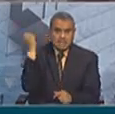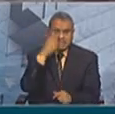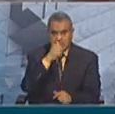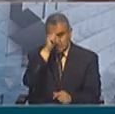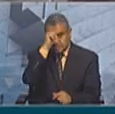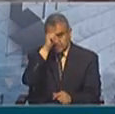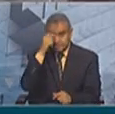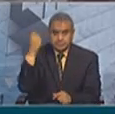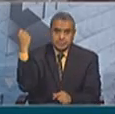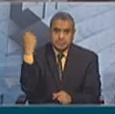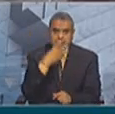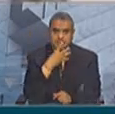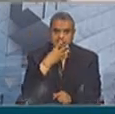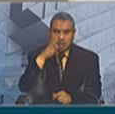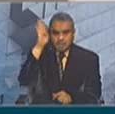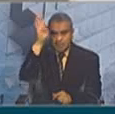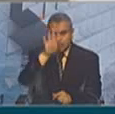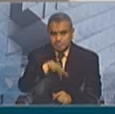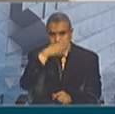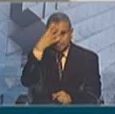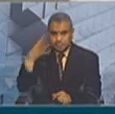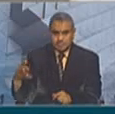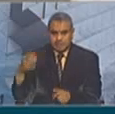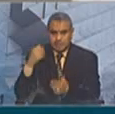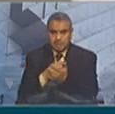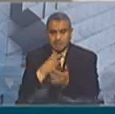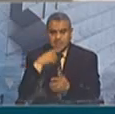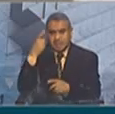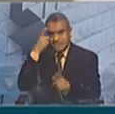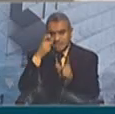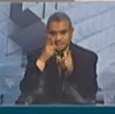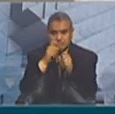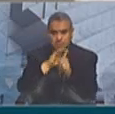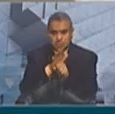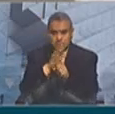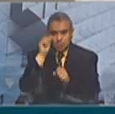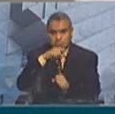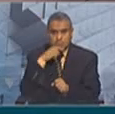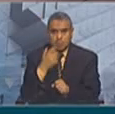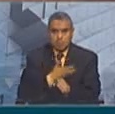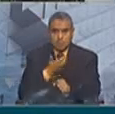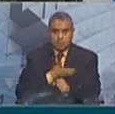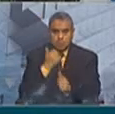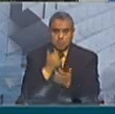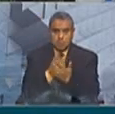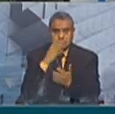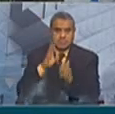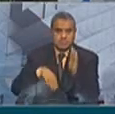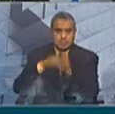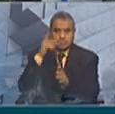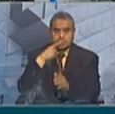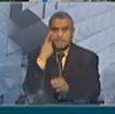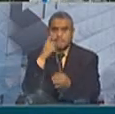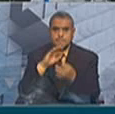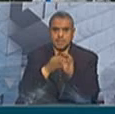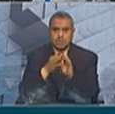في المركز الرابع من حيث عدد المصابين بفيروس كورونا، حيث سجلت 1,000,000 وأكثر من